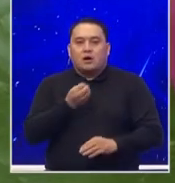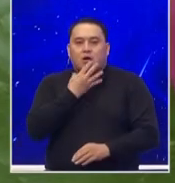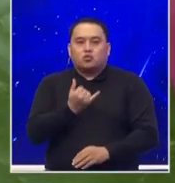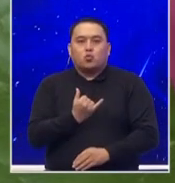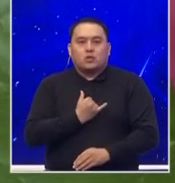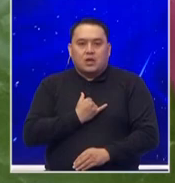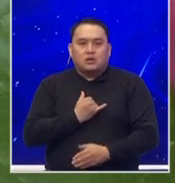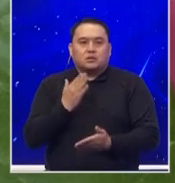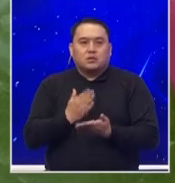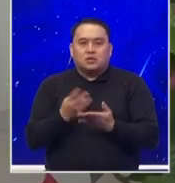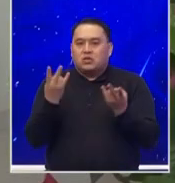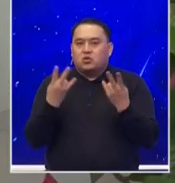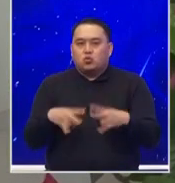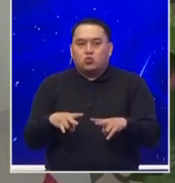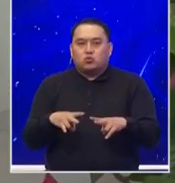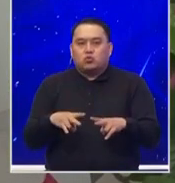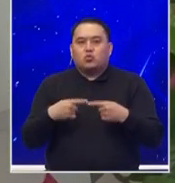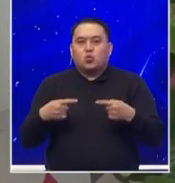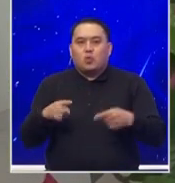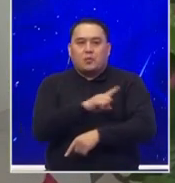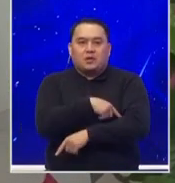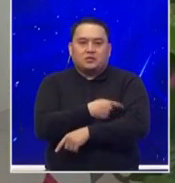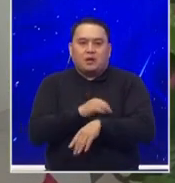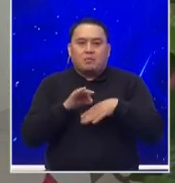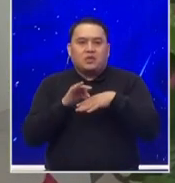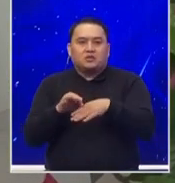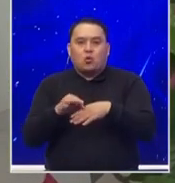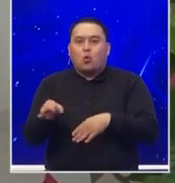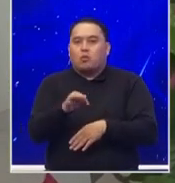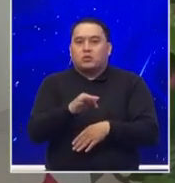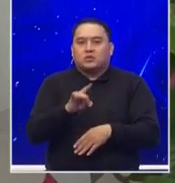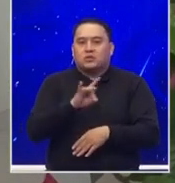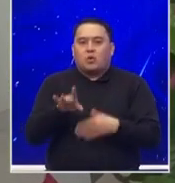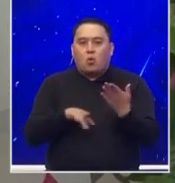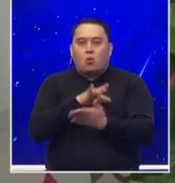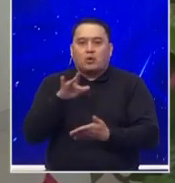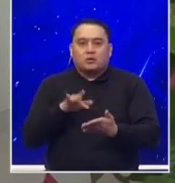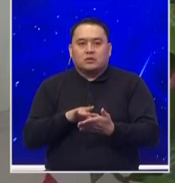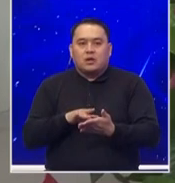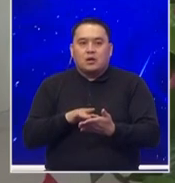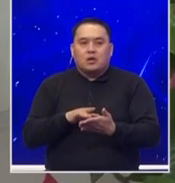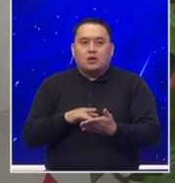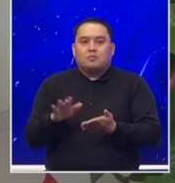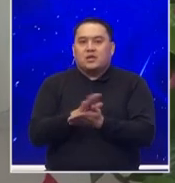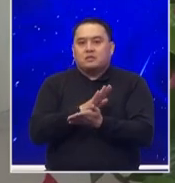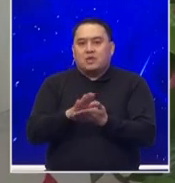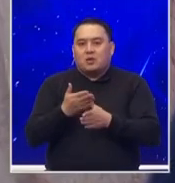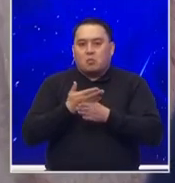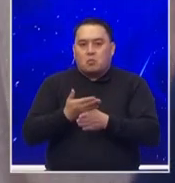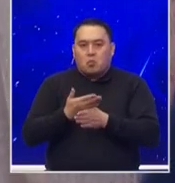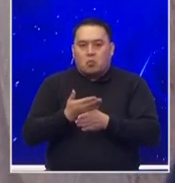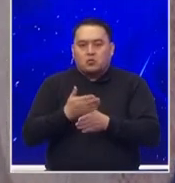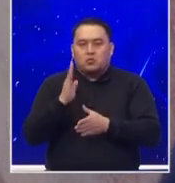теперь не надо будет детей вывозить в другие медицинские организации области или города. В рамках ГОБМП это бесплатная